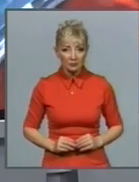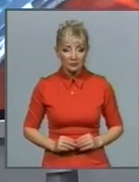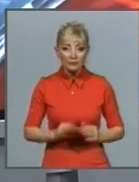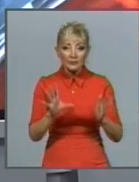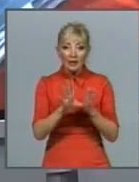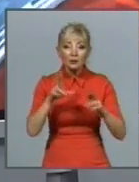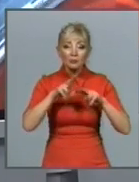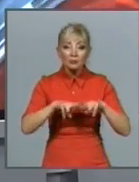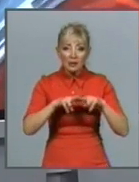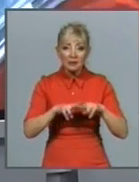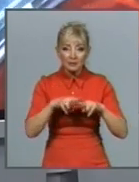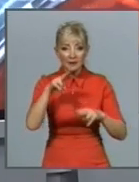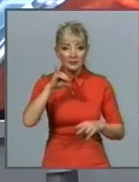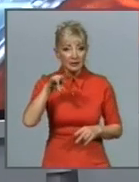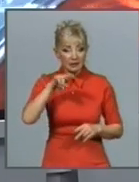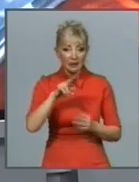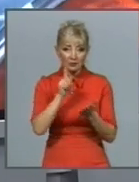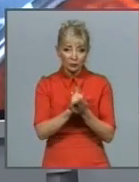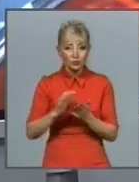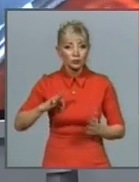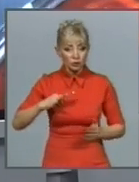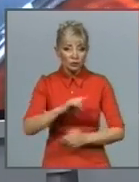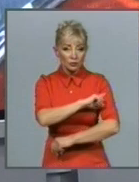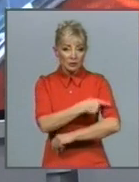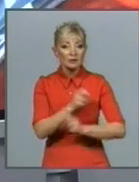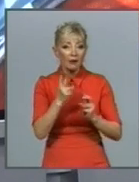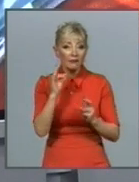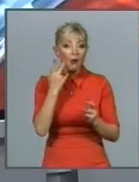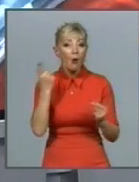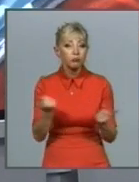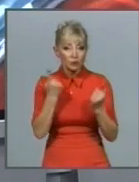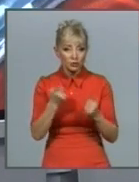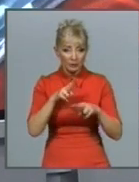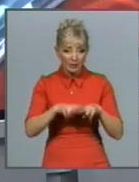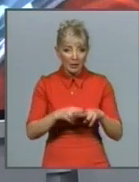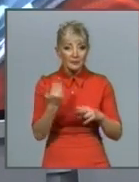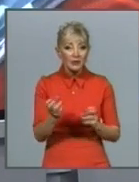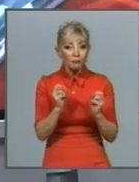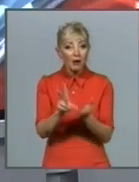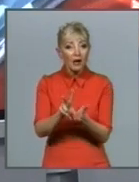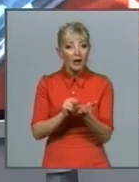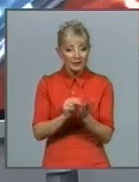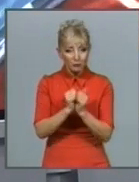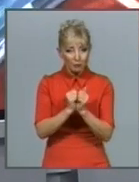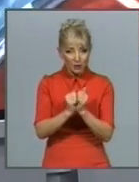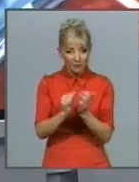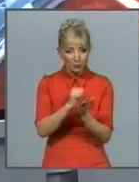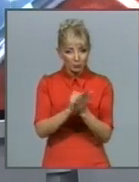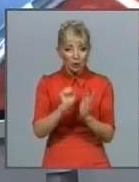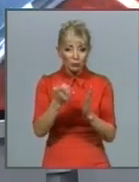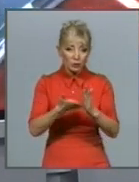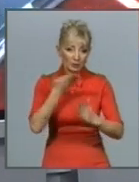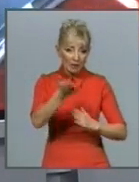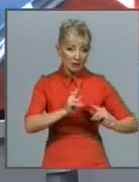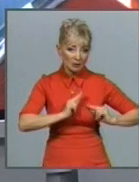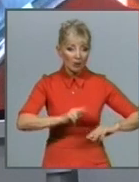Електронний паспорт у додатку «Дія» має таку ж юридичну силу, як і звичайний паспорт. Його як аналог паперового документу можна пред'являти